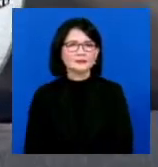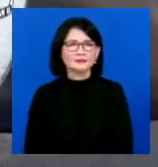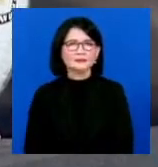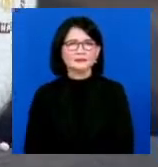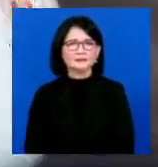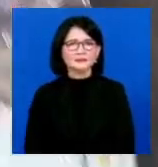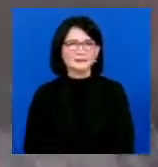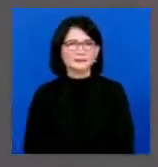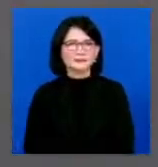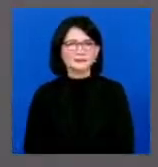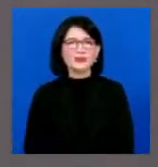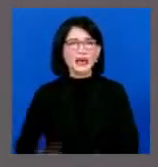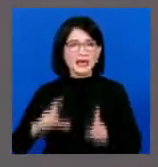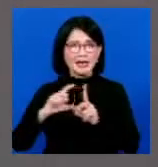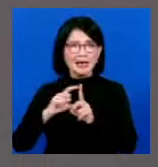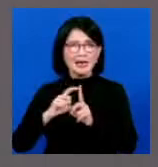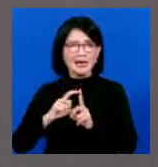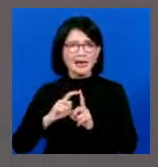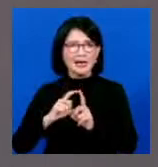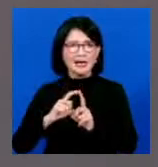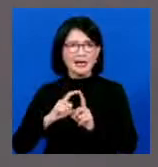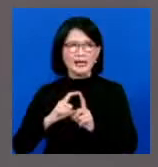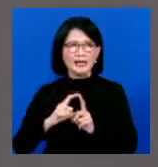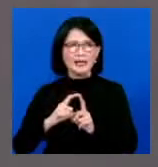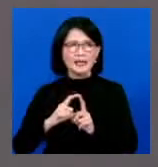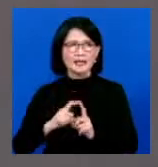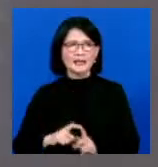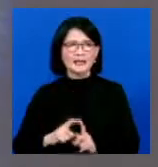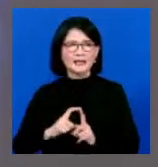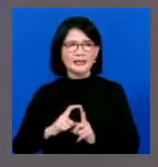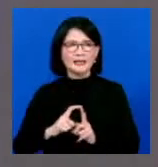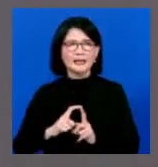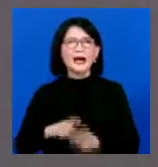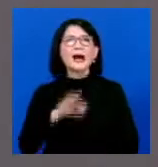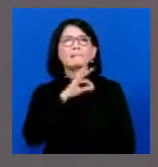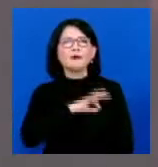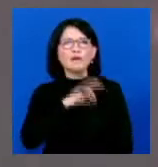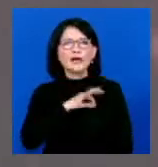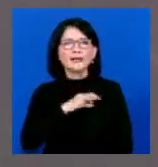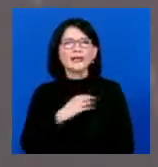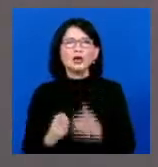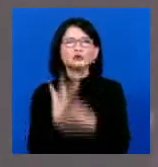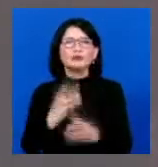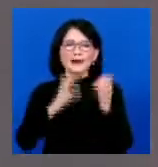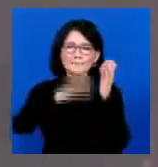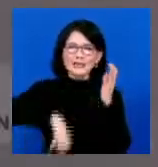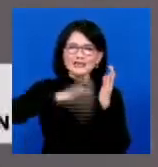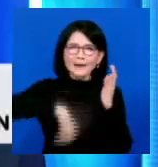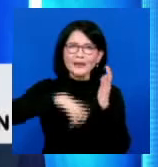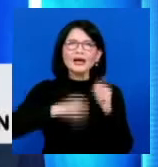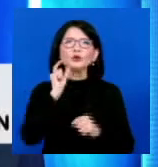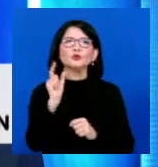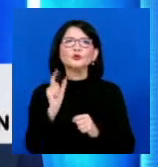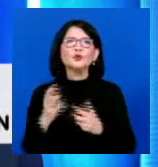subtema huruf d huruf d adalah pemanfaatan sumber daya pertambangan untuk kesejahteraan